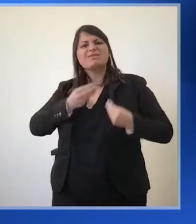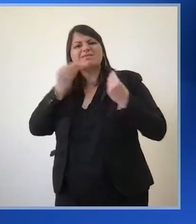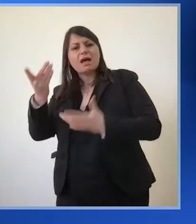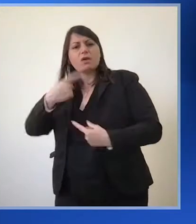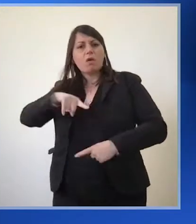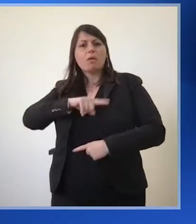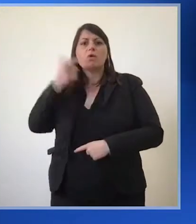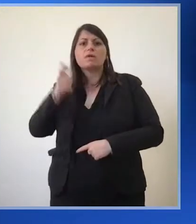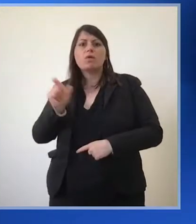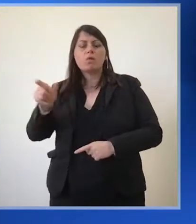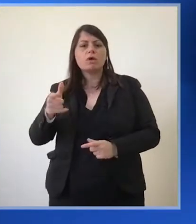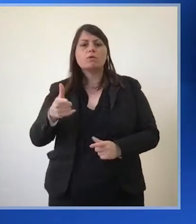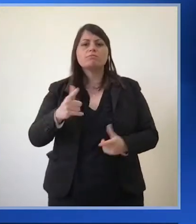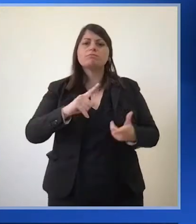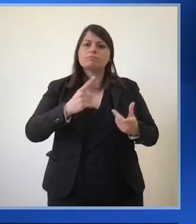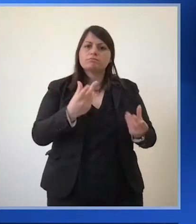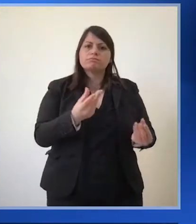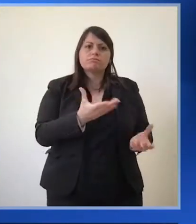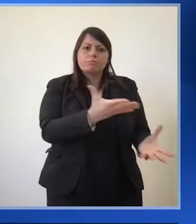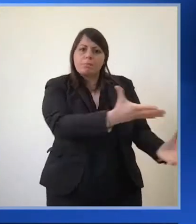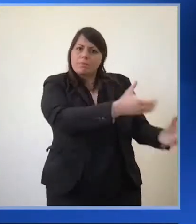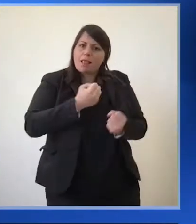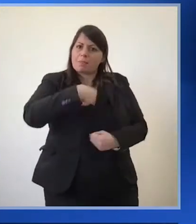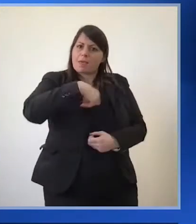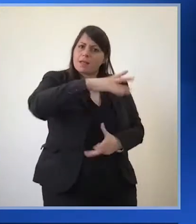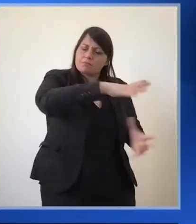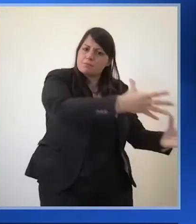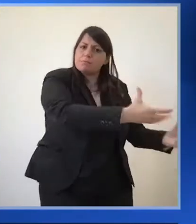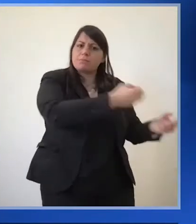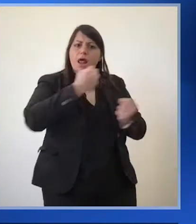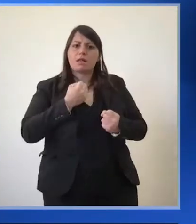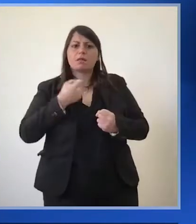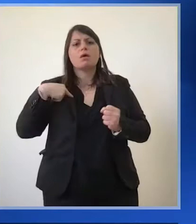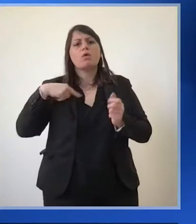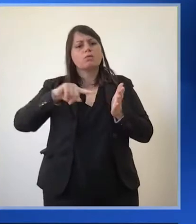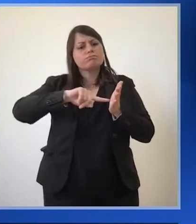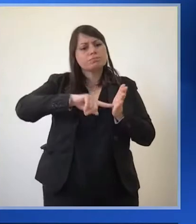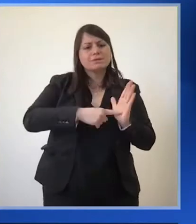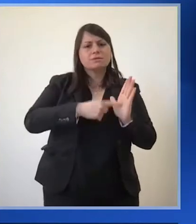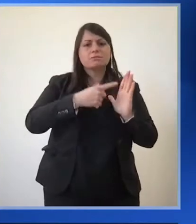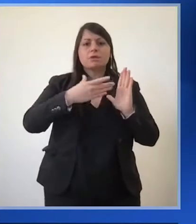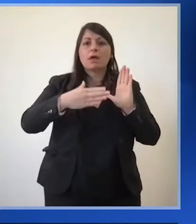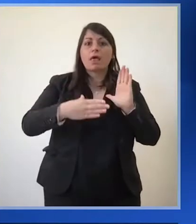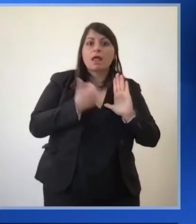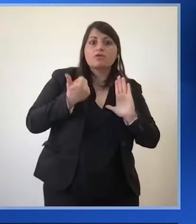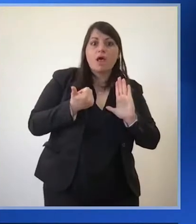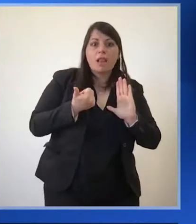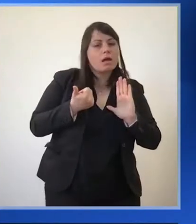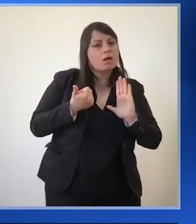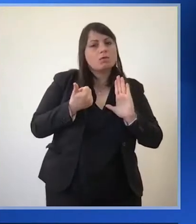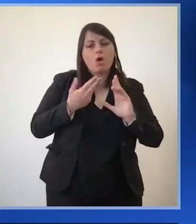glorioso, ha voluto tenerle in sé per sempre.